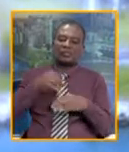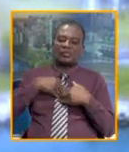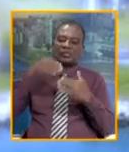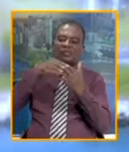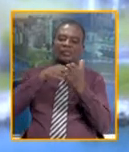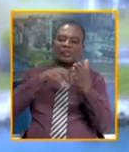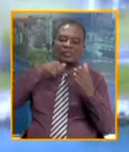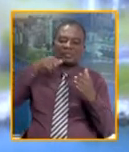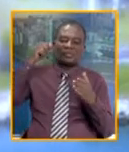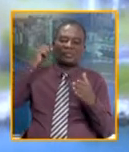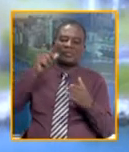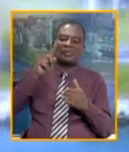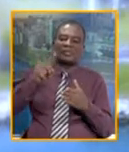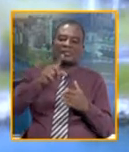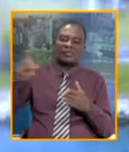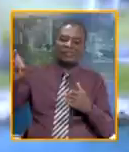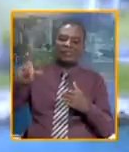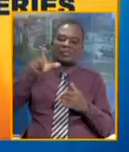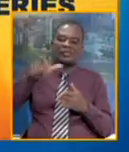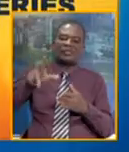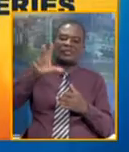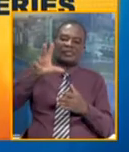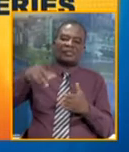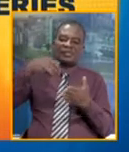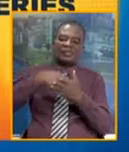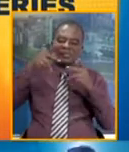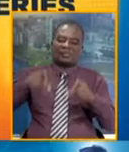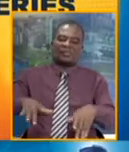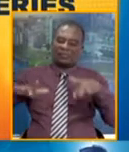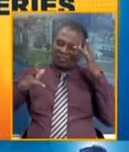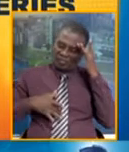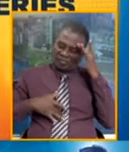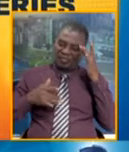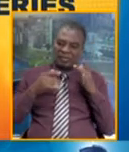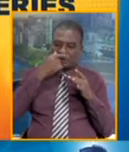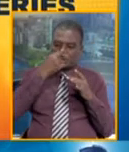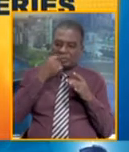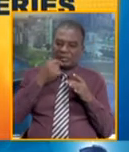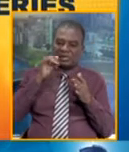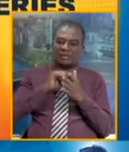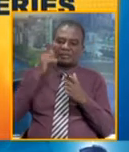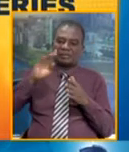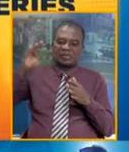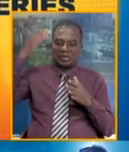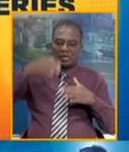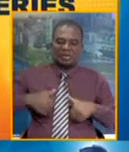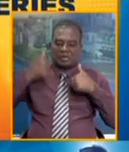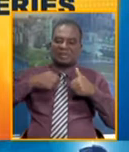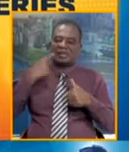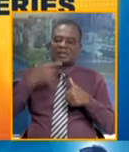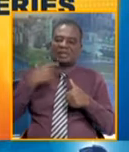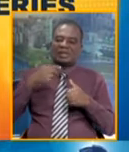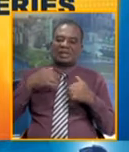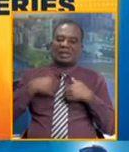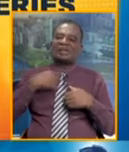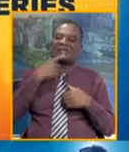enregistré hier 123 nouveaux cas de coronavirus, annonce faite par le ministère de la Santé et de l'Hygiène